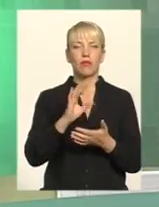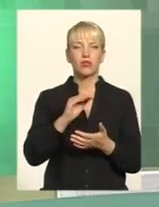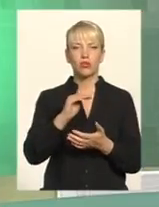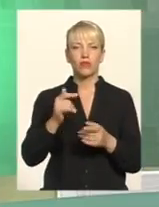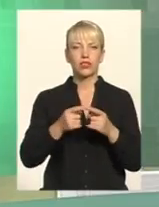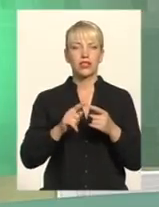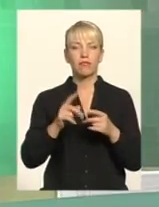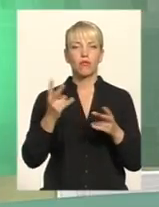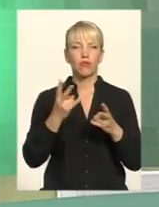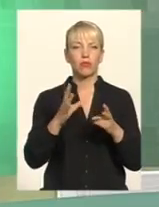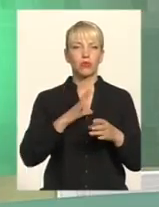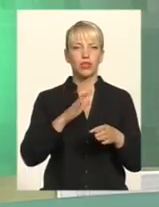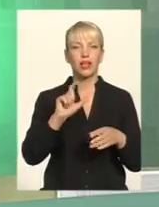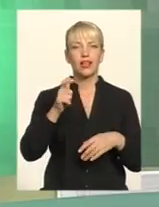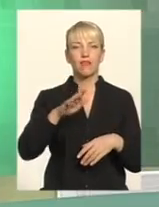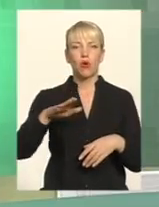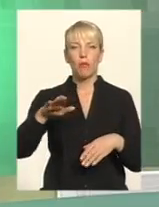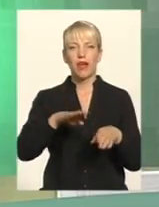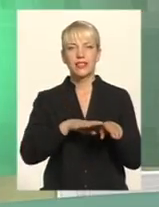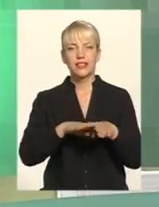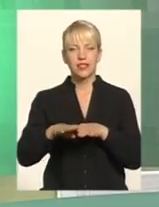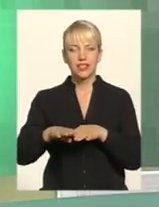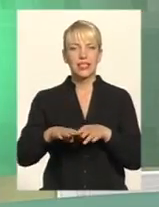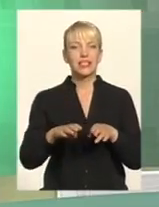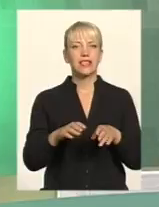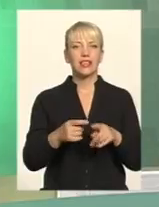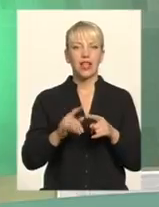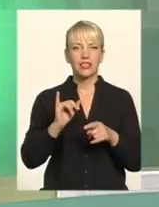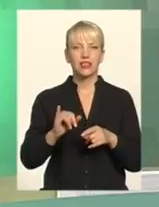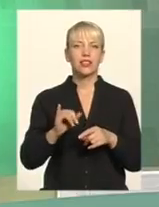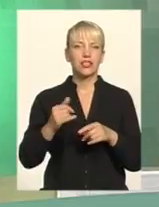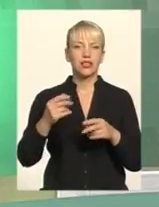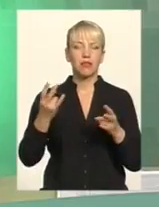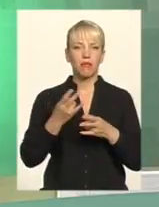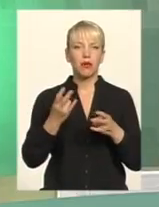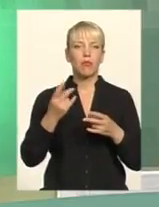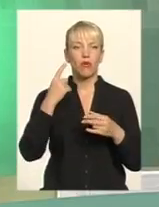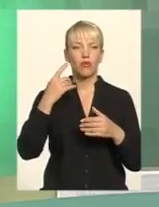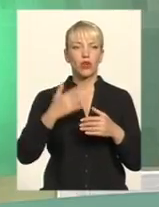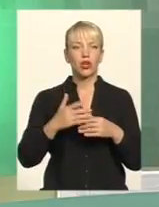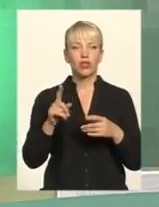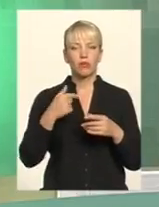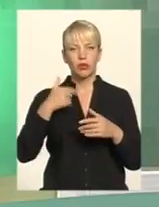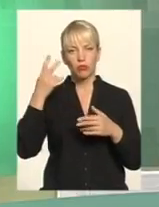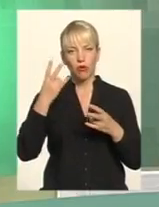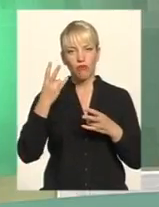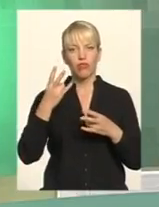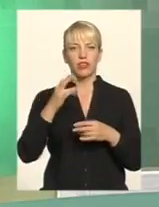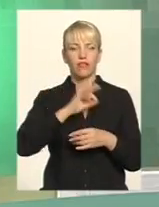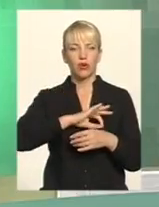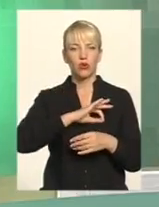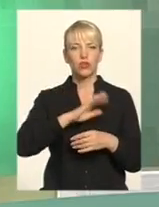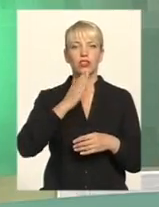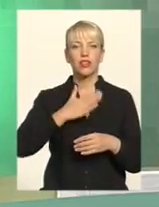європейським стандартам. І ми можемо використовувати наше розміщення, те, що ми ближче до Європи, як багато